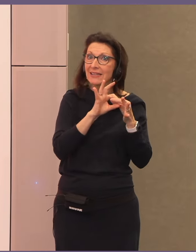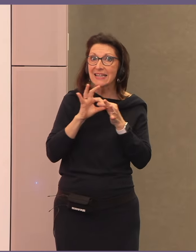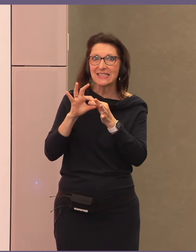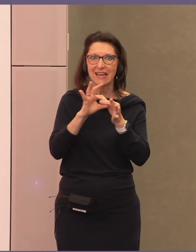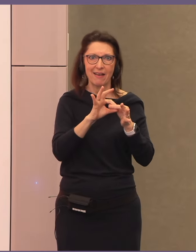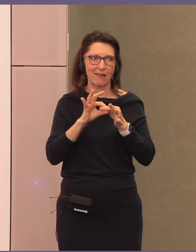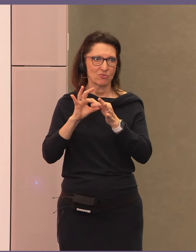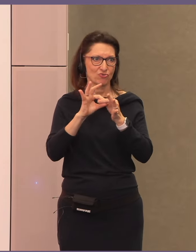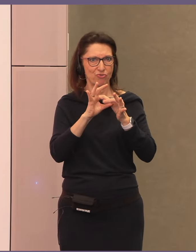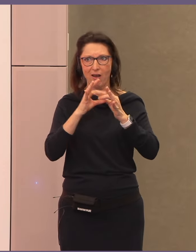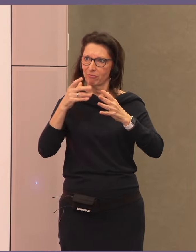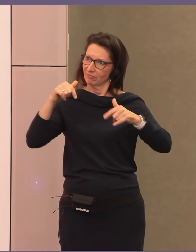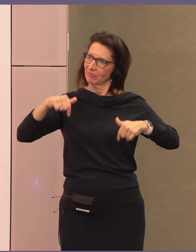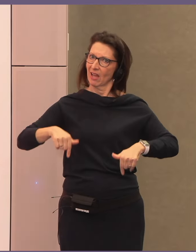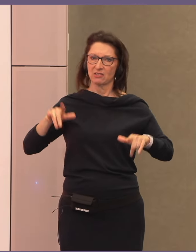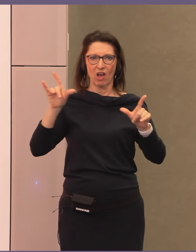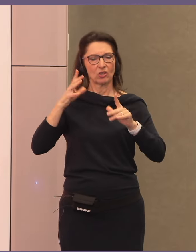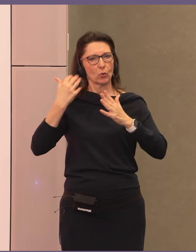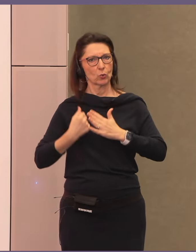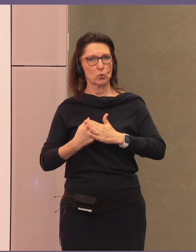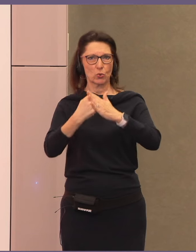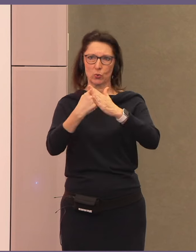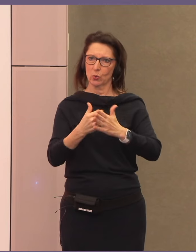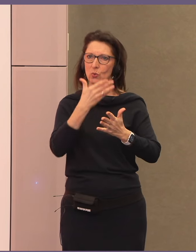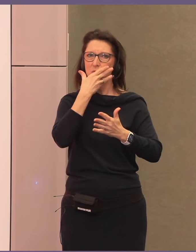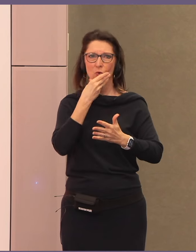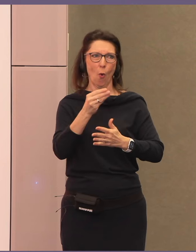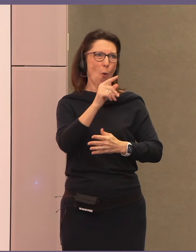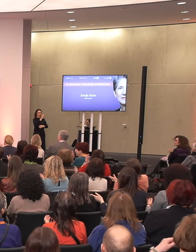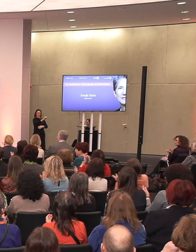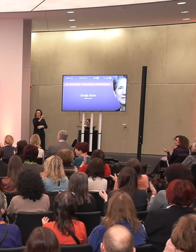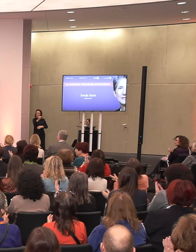gibt hier. Schön, dass Sie, schön, dass ihr alle da seid.